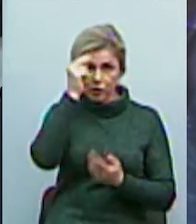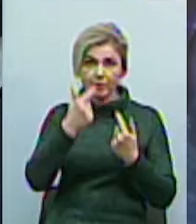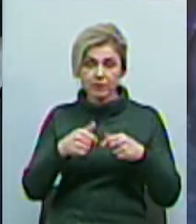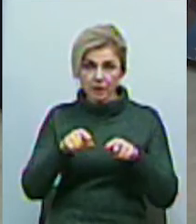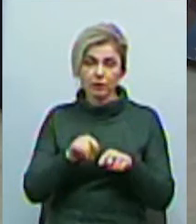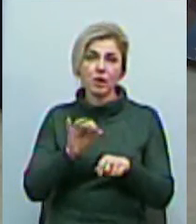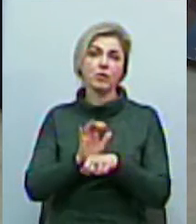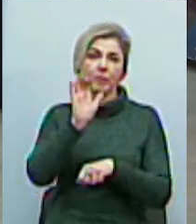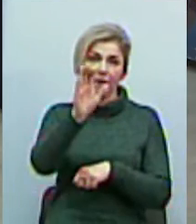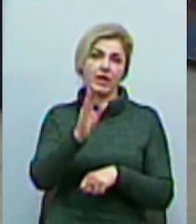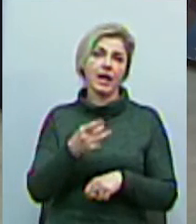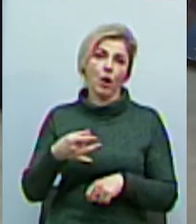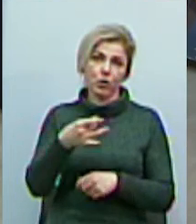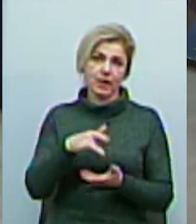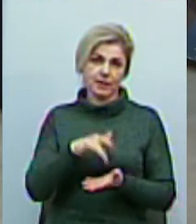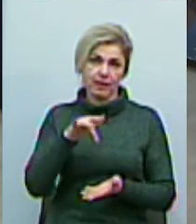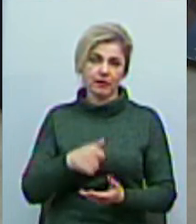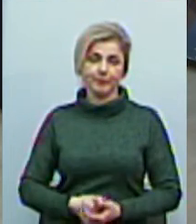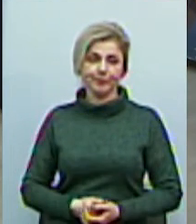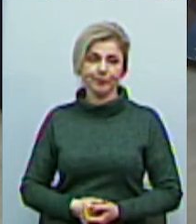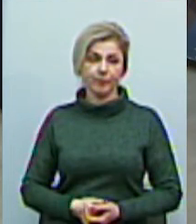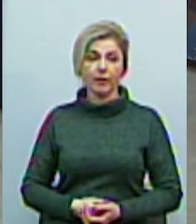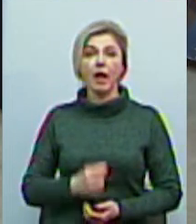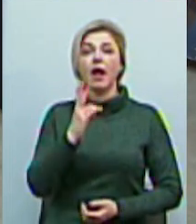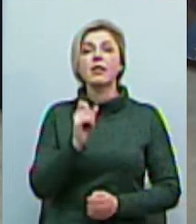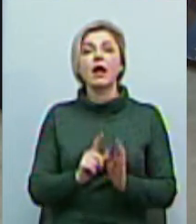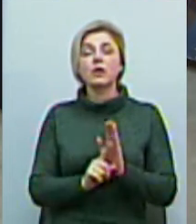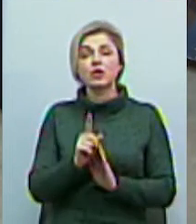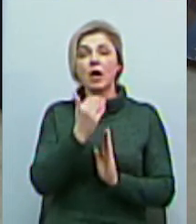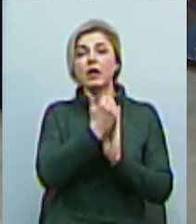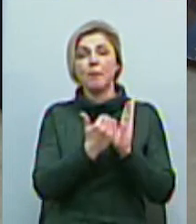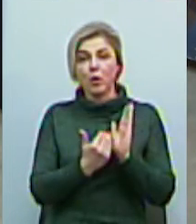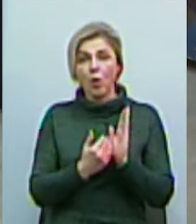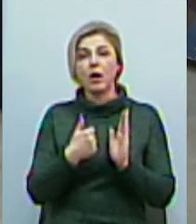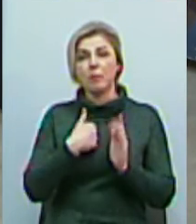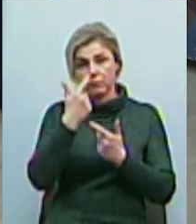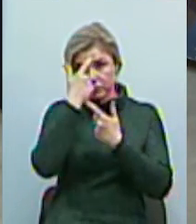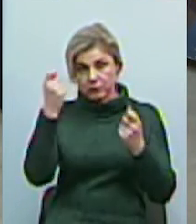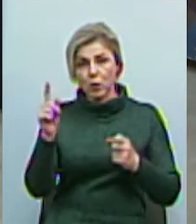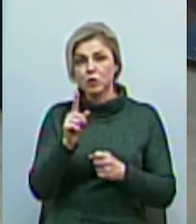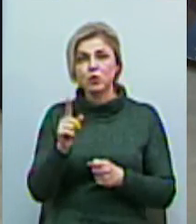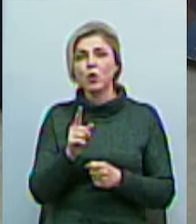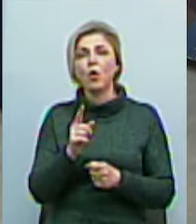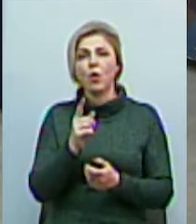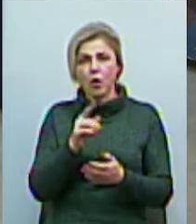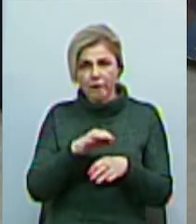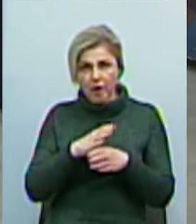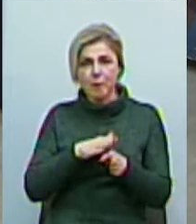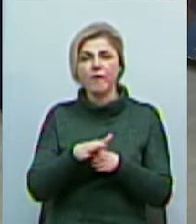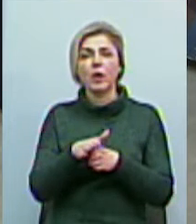центру. На початку програми ми зазначили, що відбулись зміни в